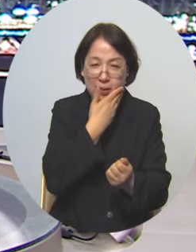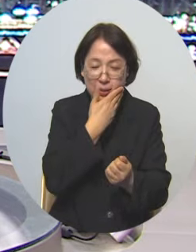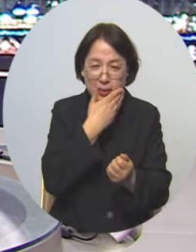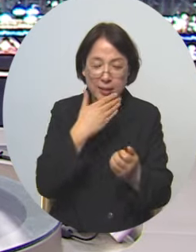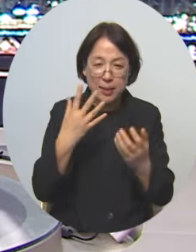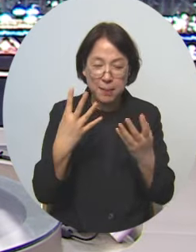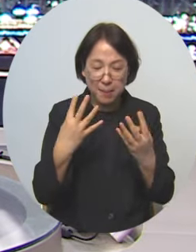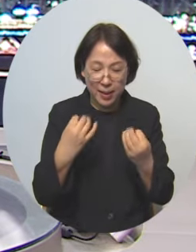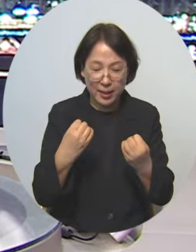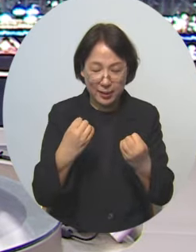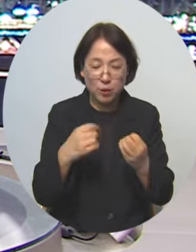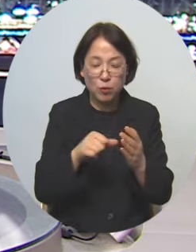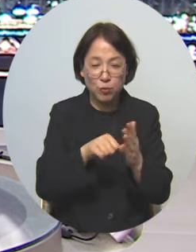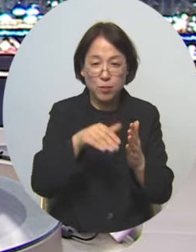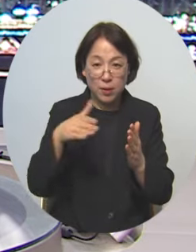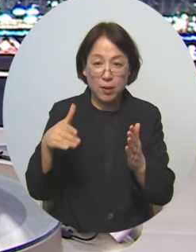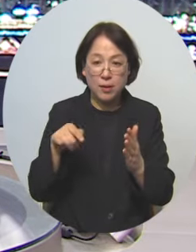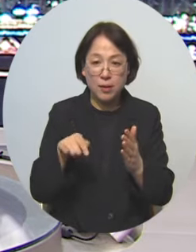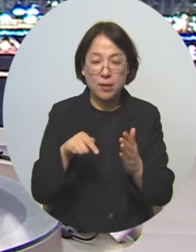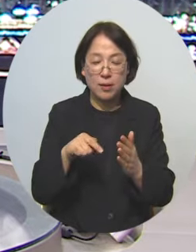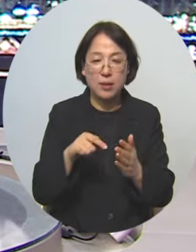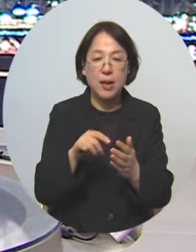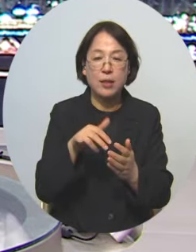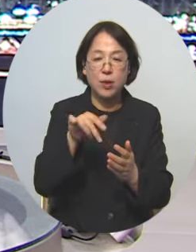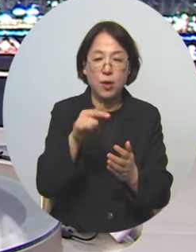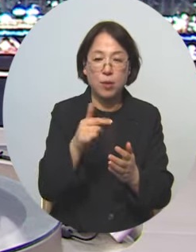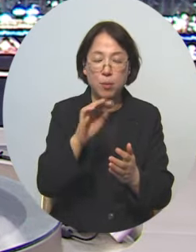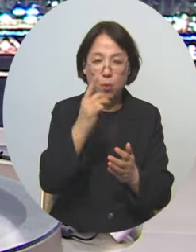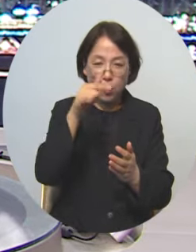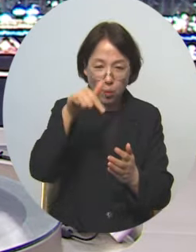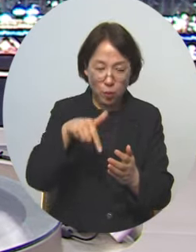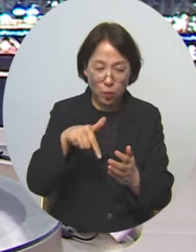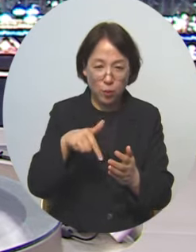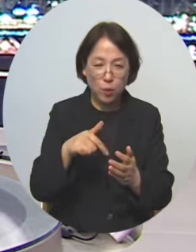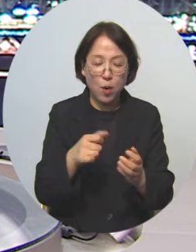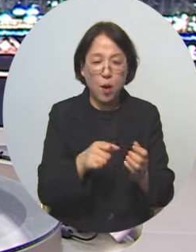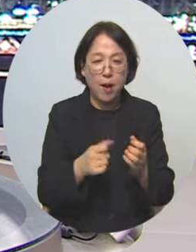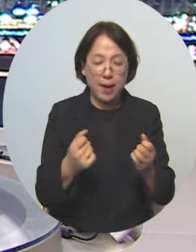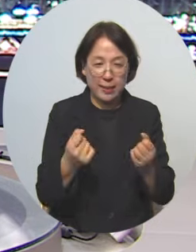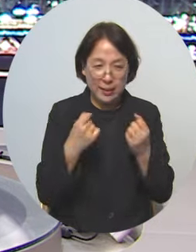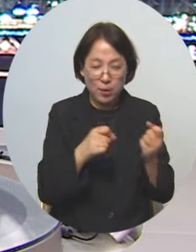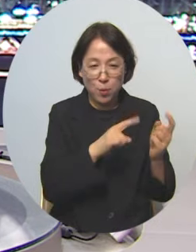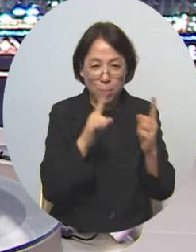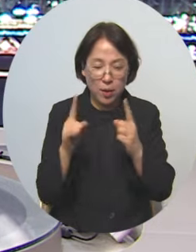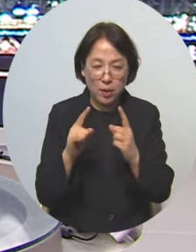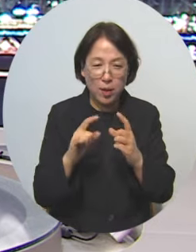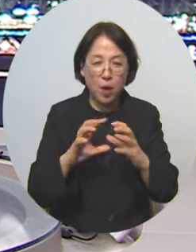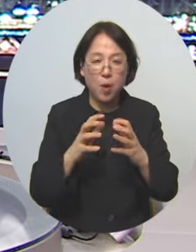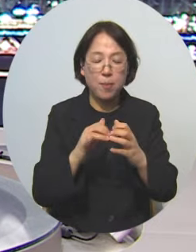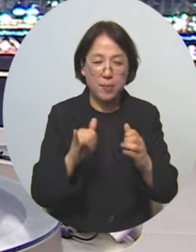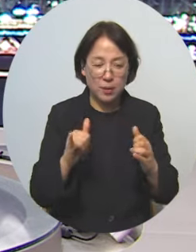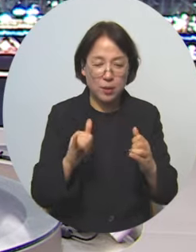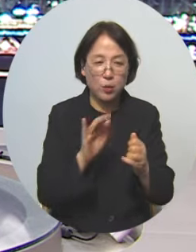많은 걸로도 잘 알려져 있는데요. 우리 전복으로 기력도 보충하고 어민들도 도우면 어떨까